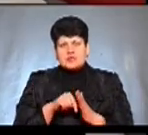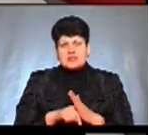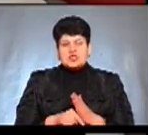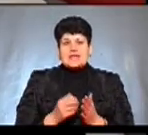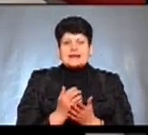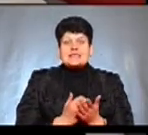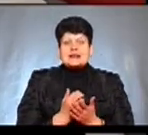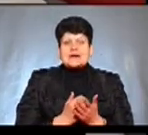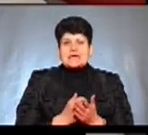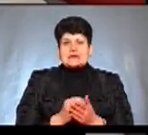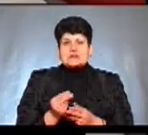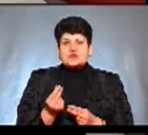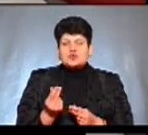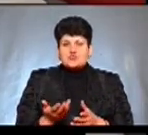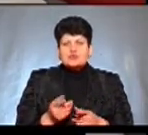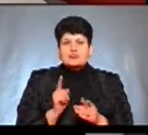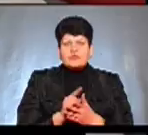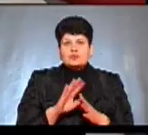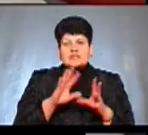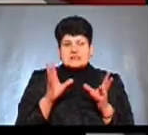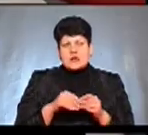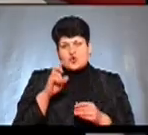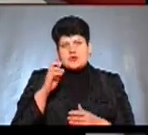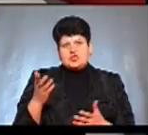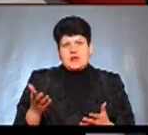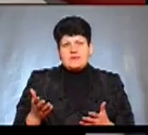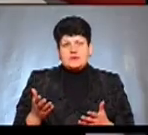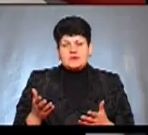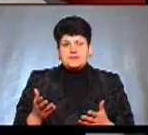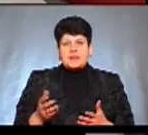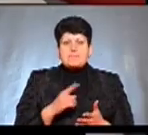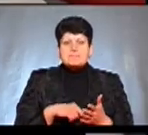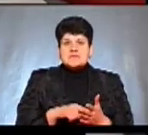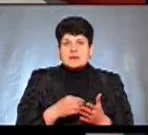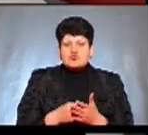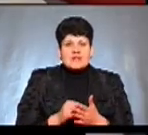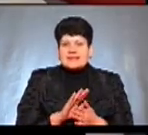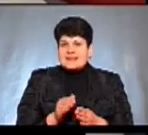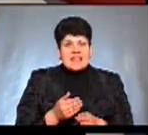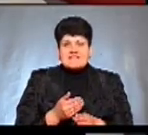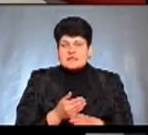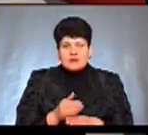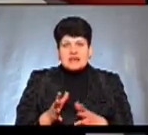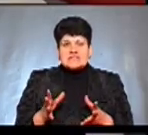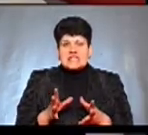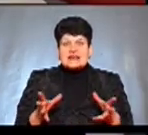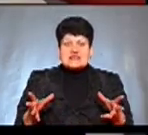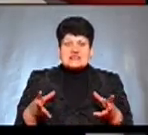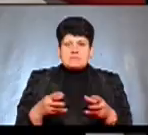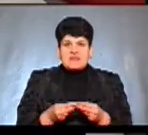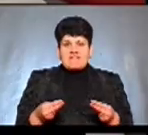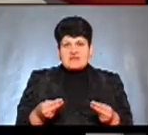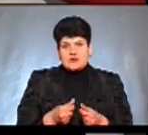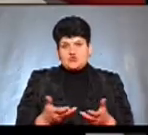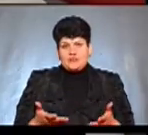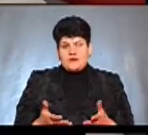на її відновлення повинен бути теж загальнодержавний. Знову-таки, міський бюджет не відмовляється від співфінансування, але в адекватних, розумних